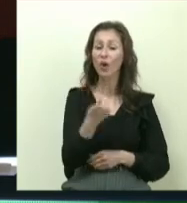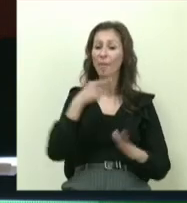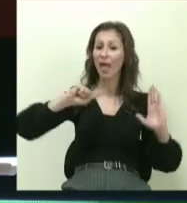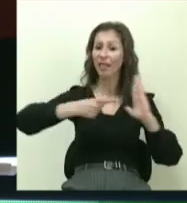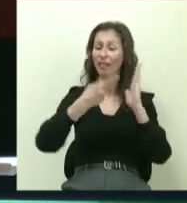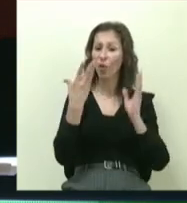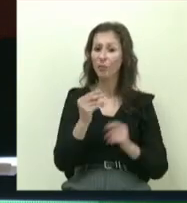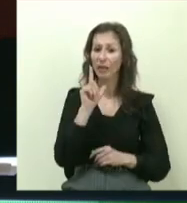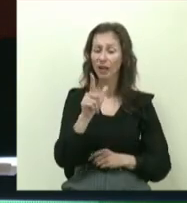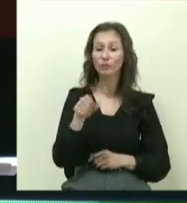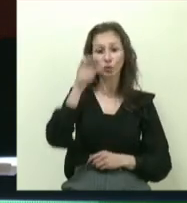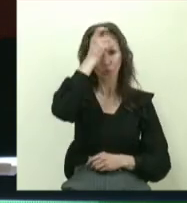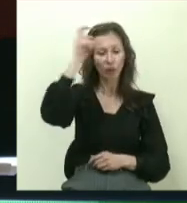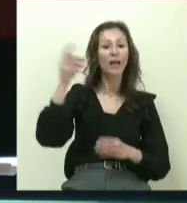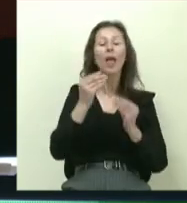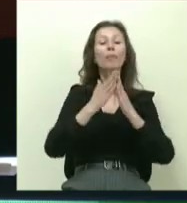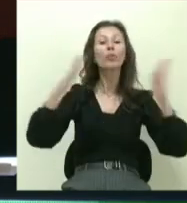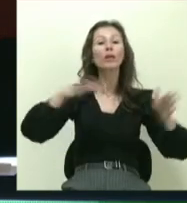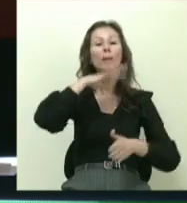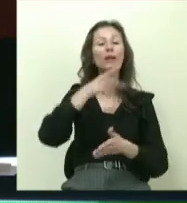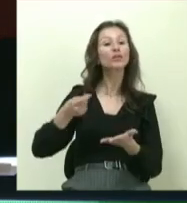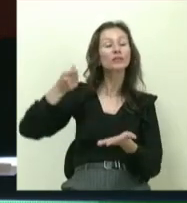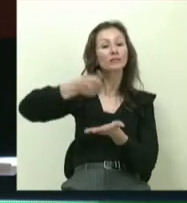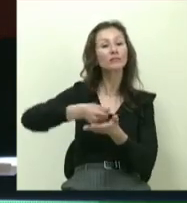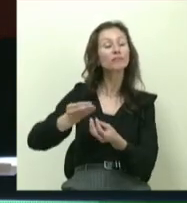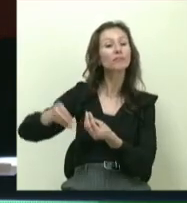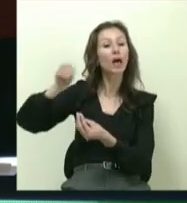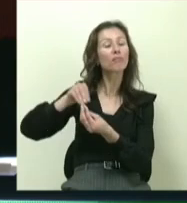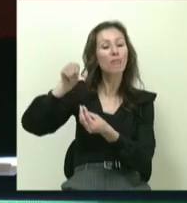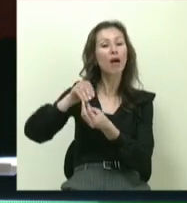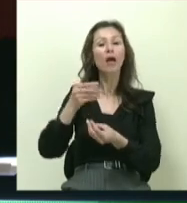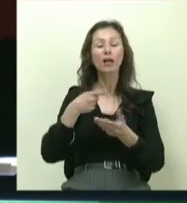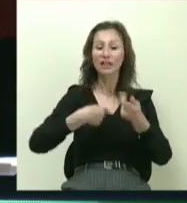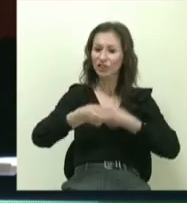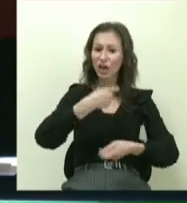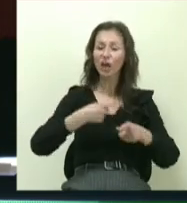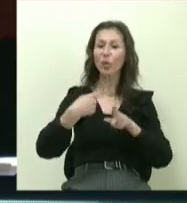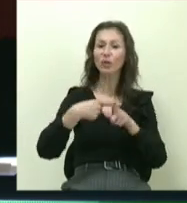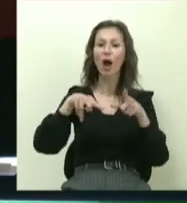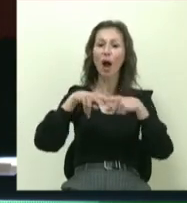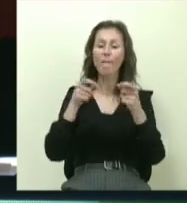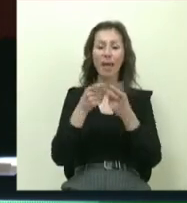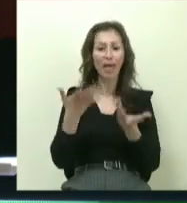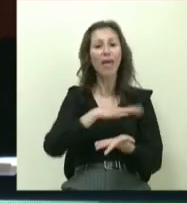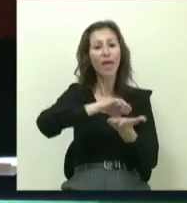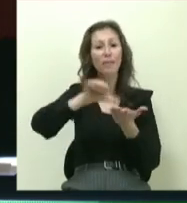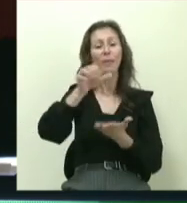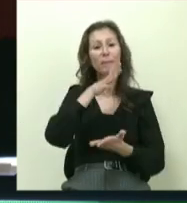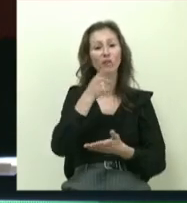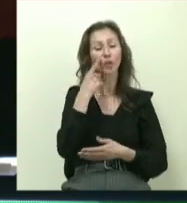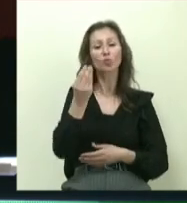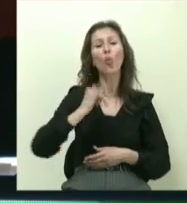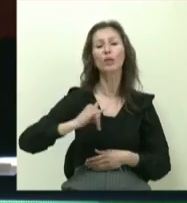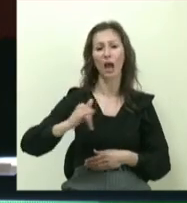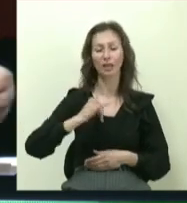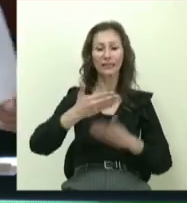olmalıdır Türkiye'nin en büyük yabancı sermaye yatırımcısı en büyük Ticaret ortağı abdir ve hepimizin bildiği üzere Çok